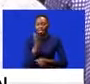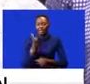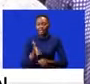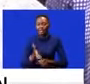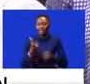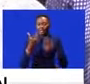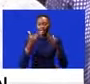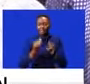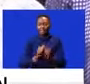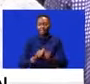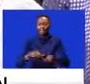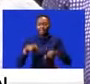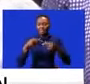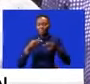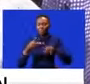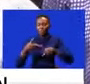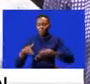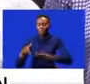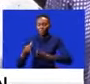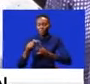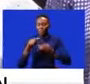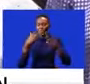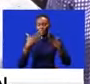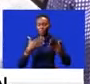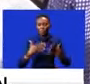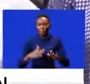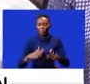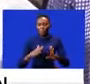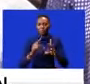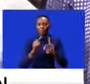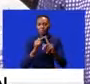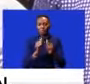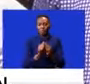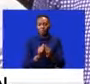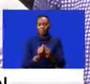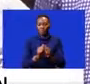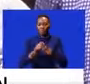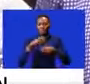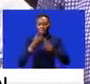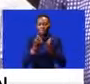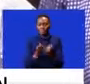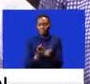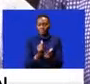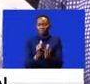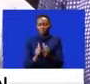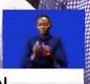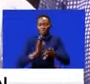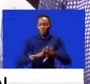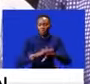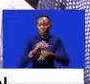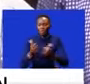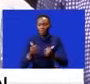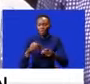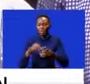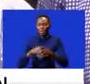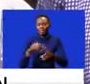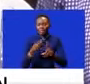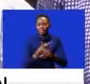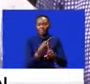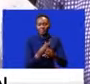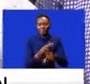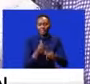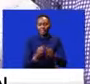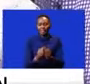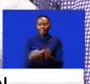koro wachiwo thuolo ne jopiny mondo mi timbe manotimo maber e yore mopogore opogore kata kidienje opogore